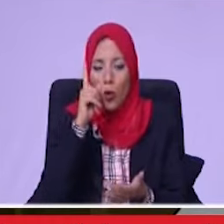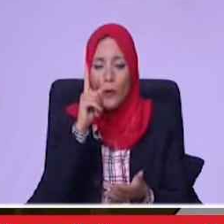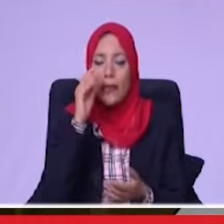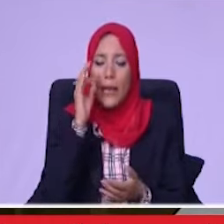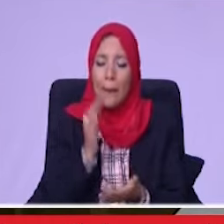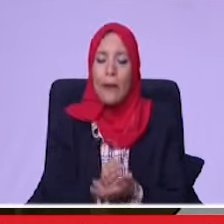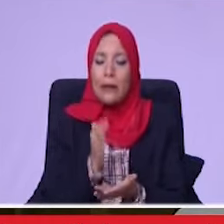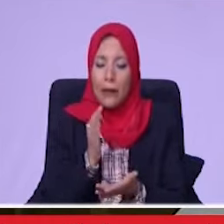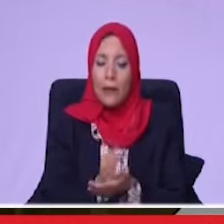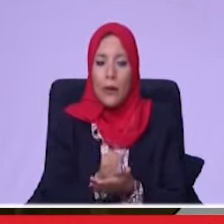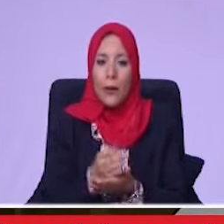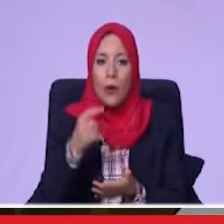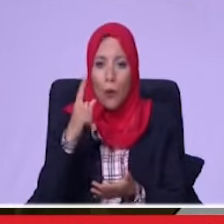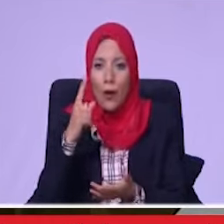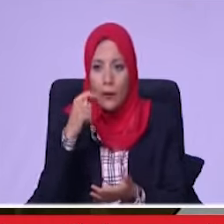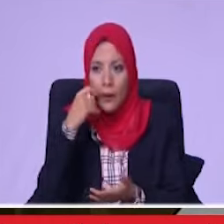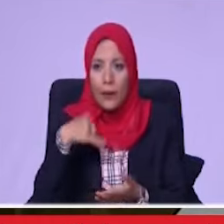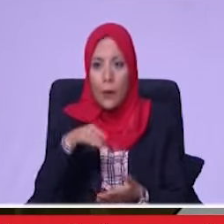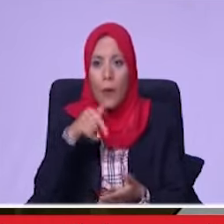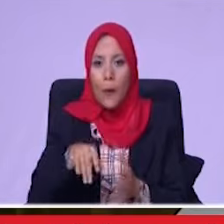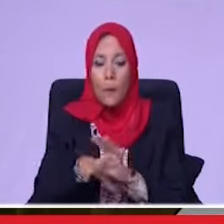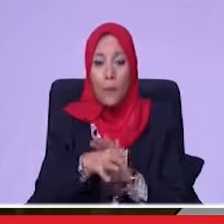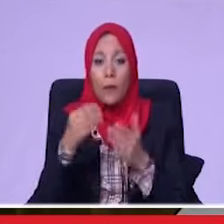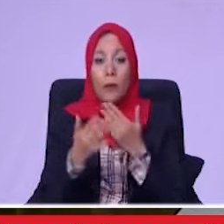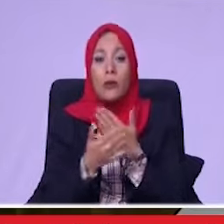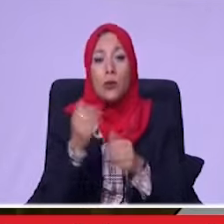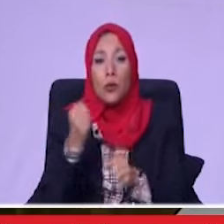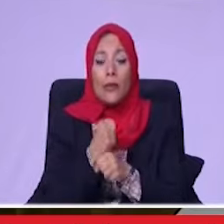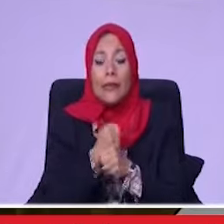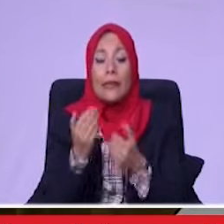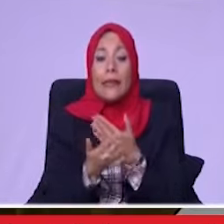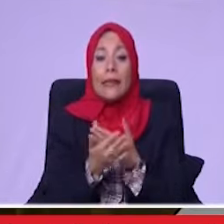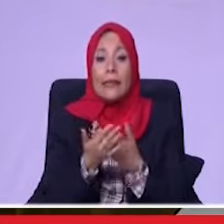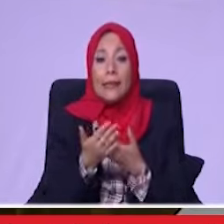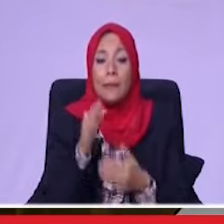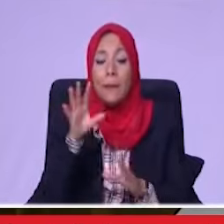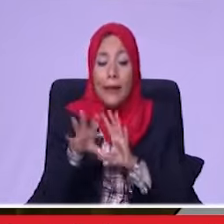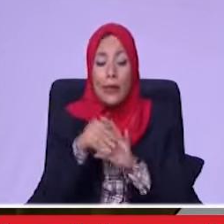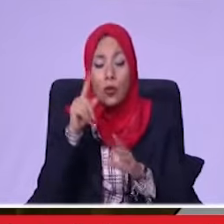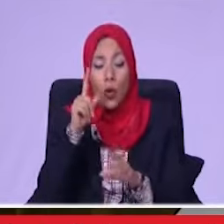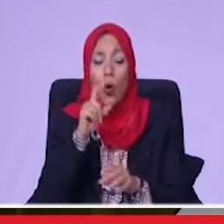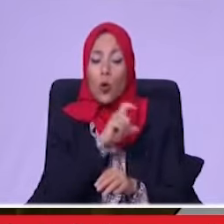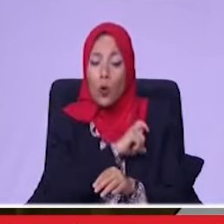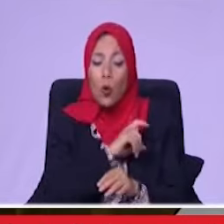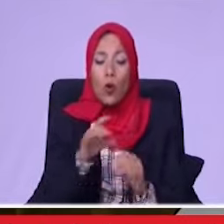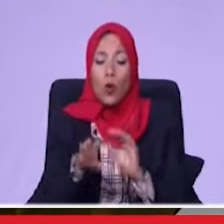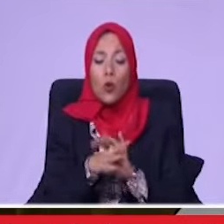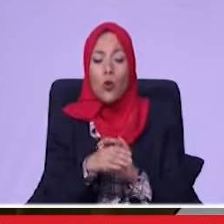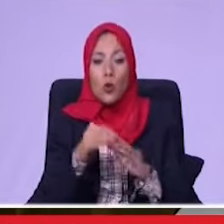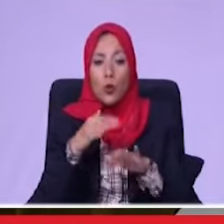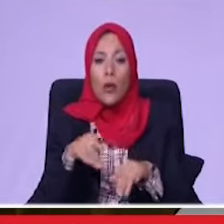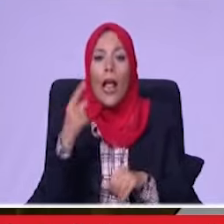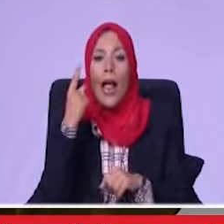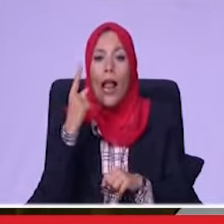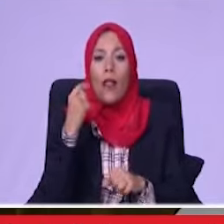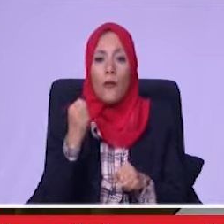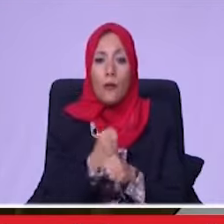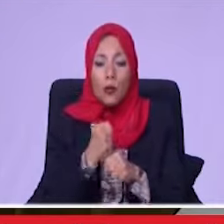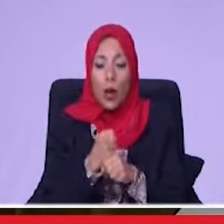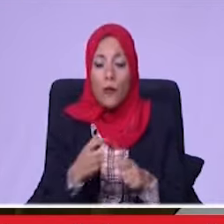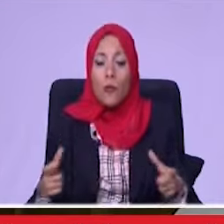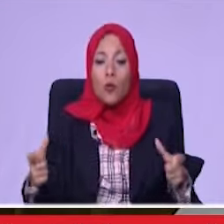الله، واحنا يعني بنبدأ موسم جديد بإذن الله ان شاء الله هيكون معانا كمان 1000 مشروع صغير،